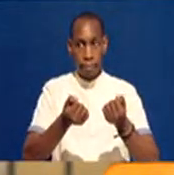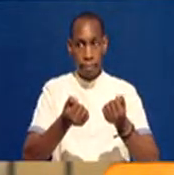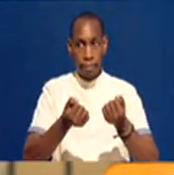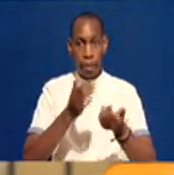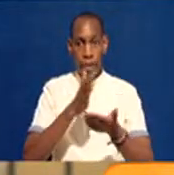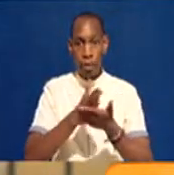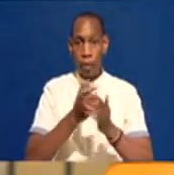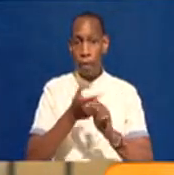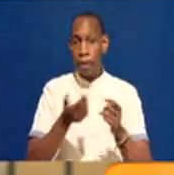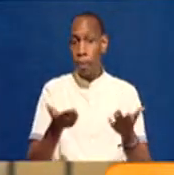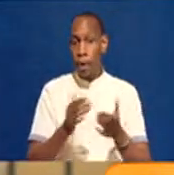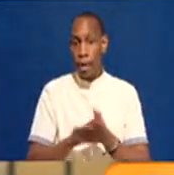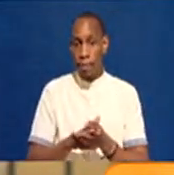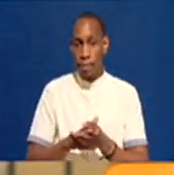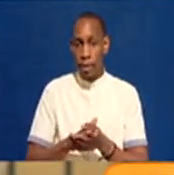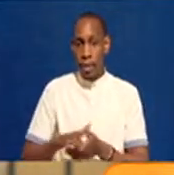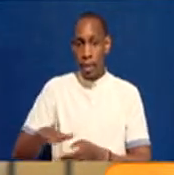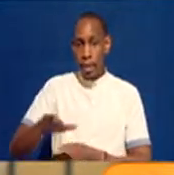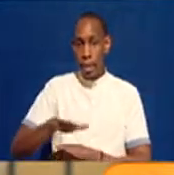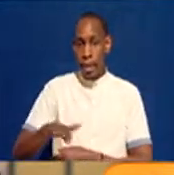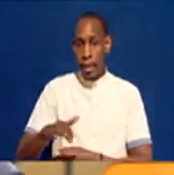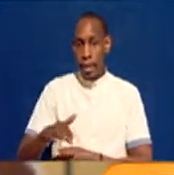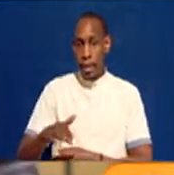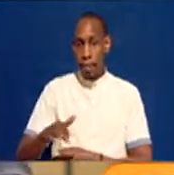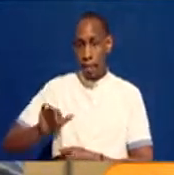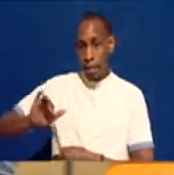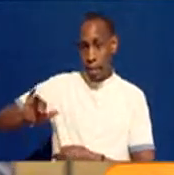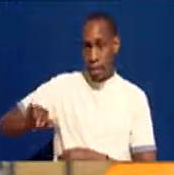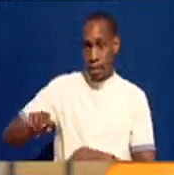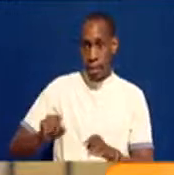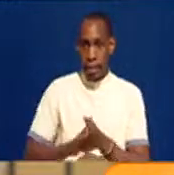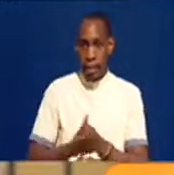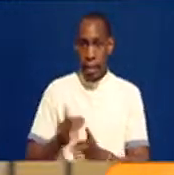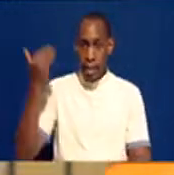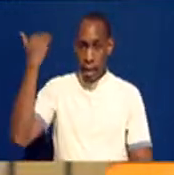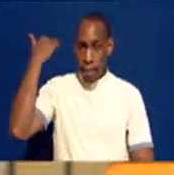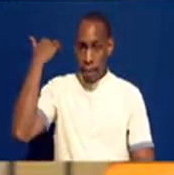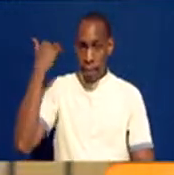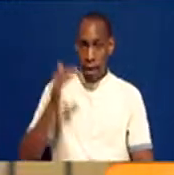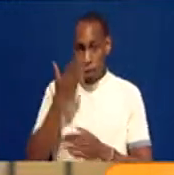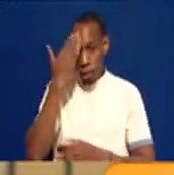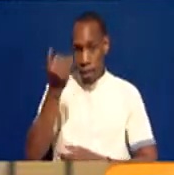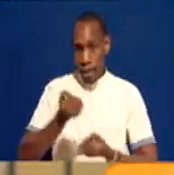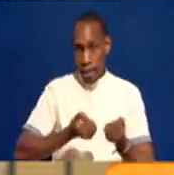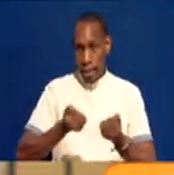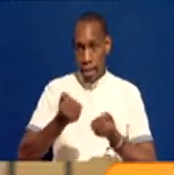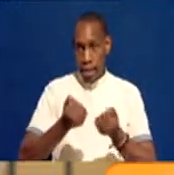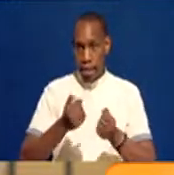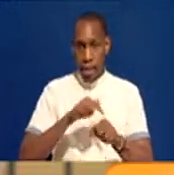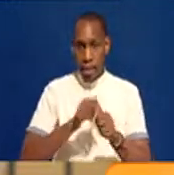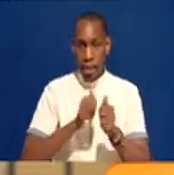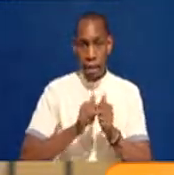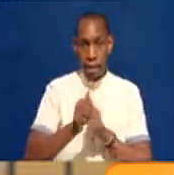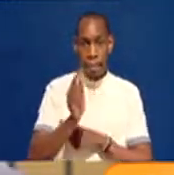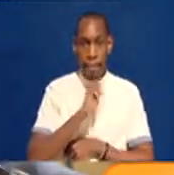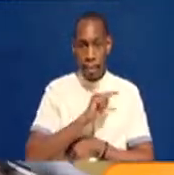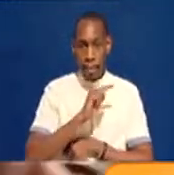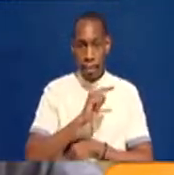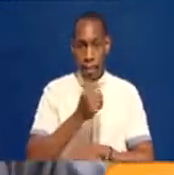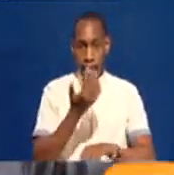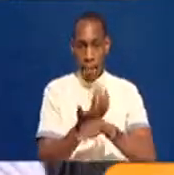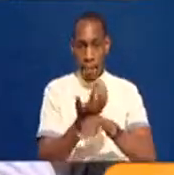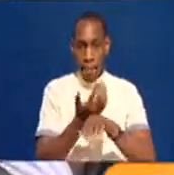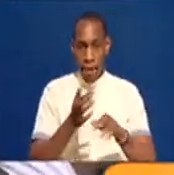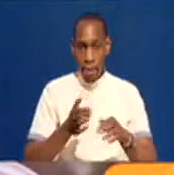definitely from the right hand side and the back side, because the vehicle, after it passed the rubble,